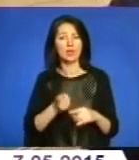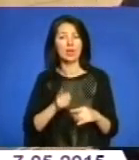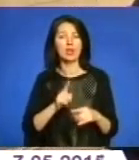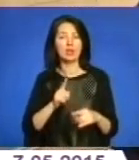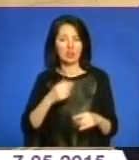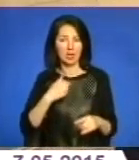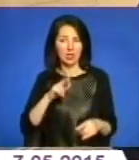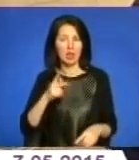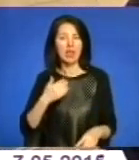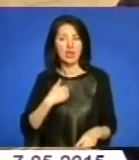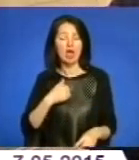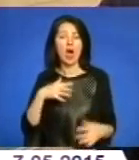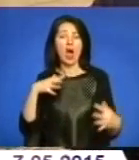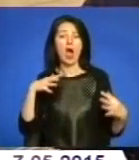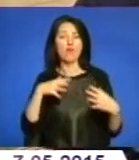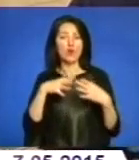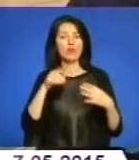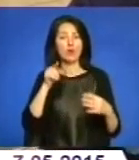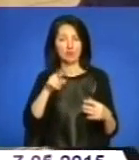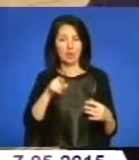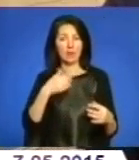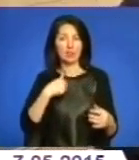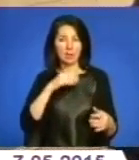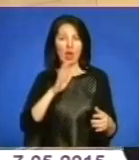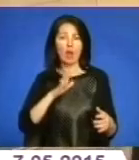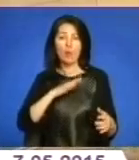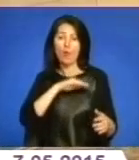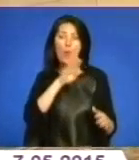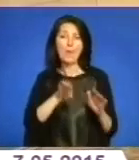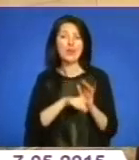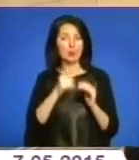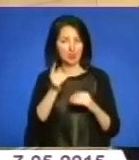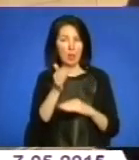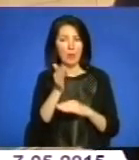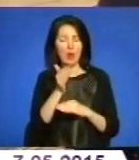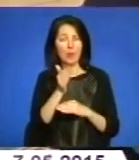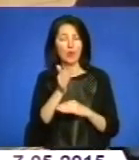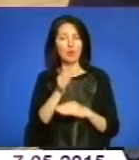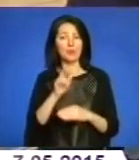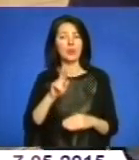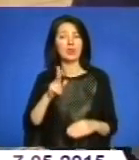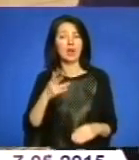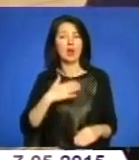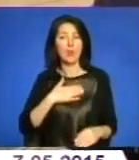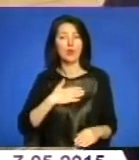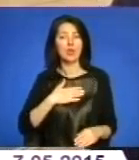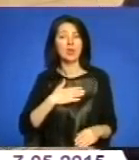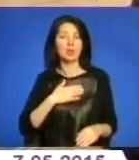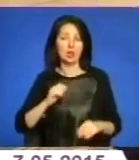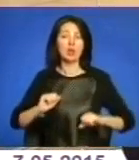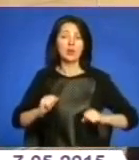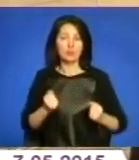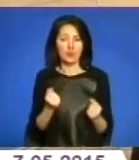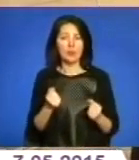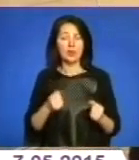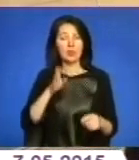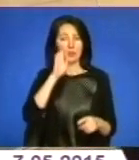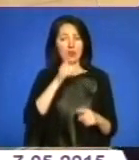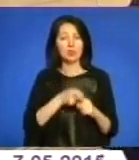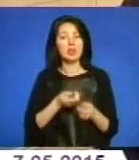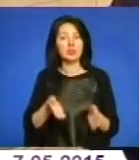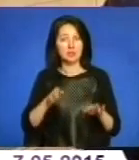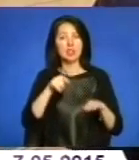там, я був під одним прапором, а як мої, як кажуть, побратими, які залишилися